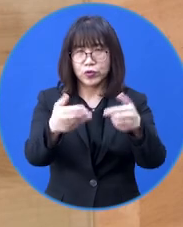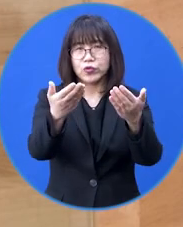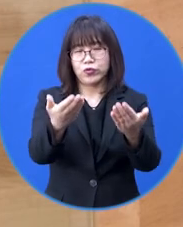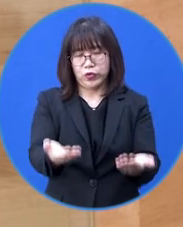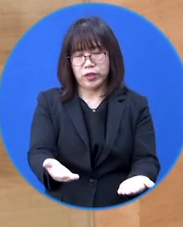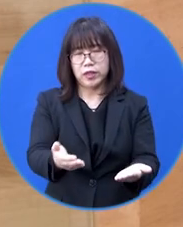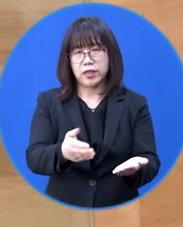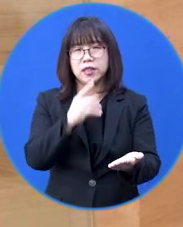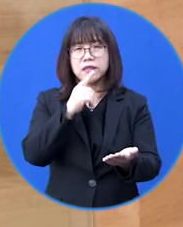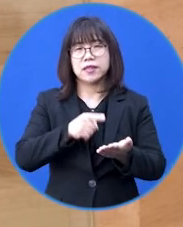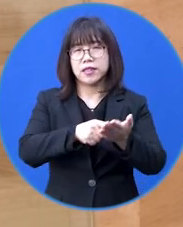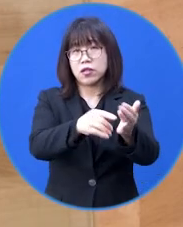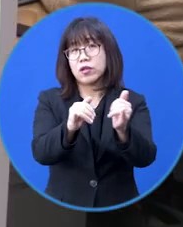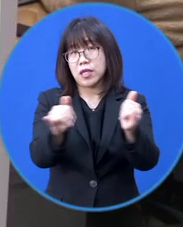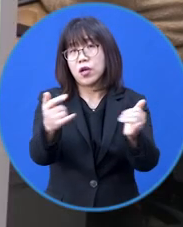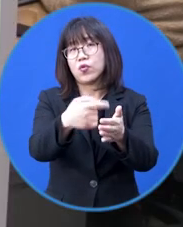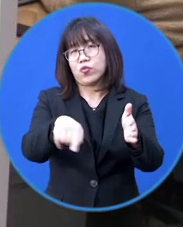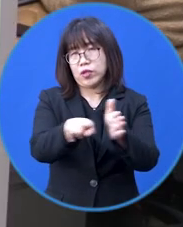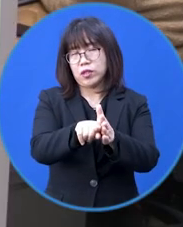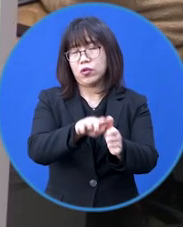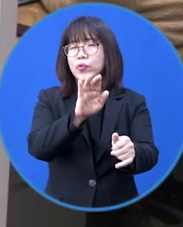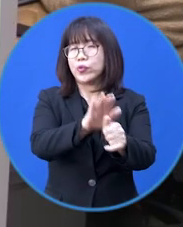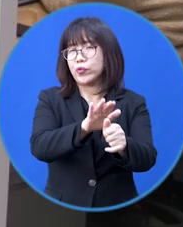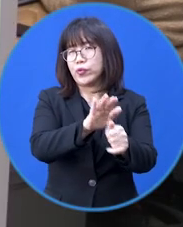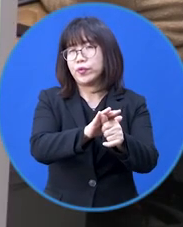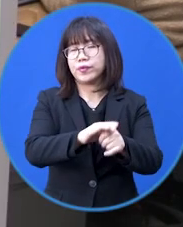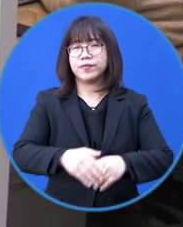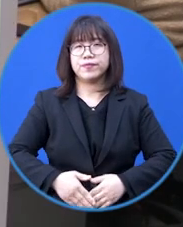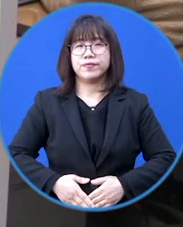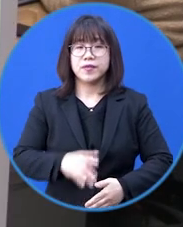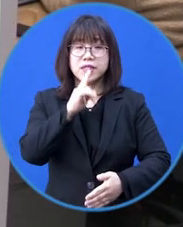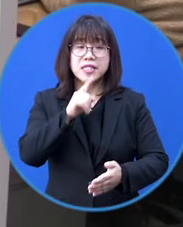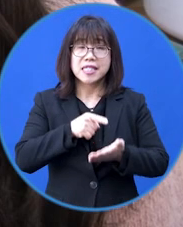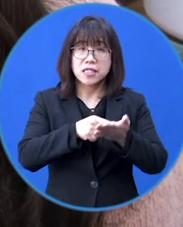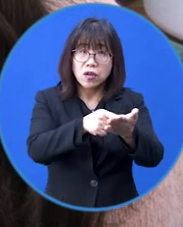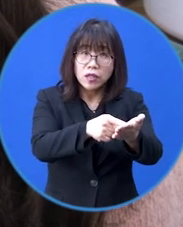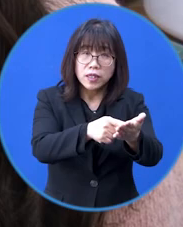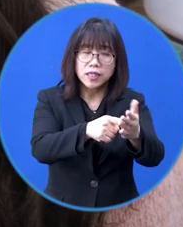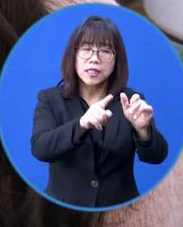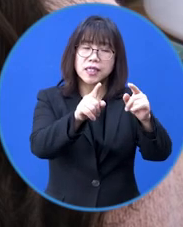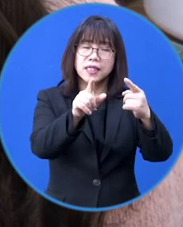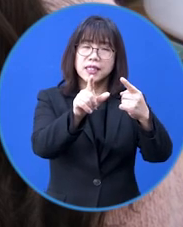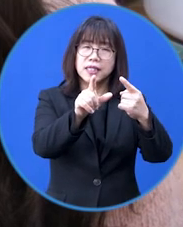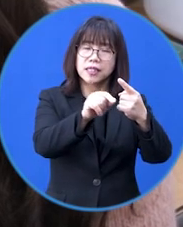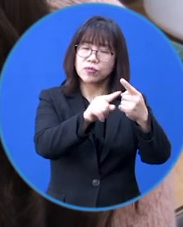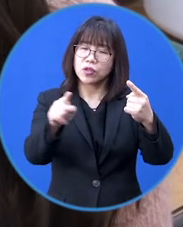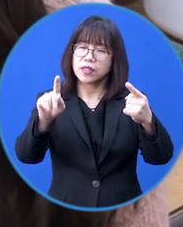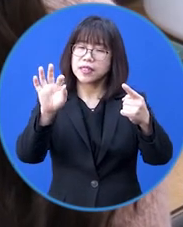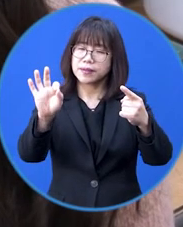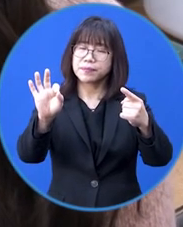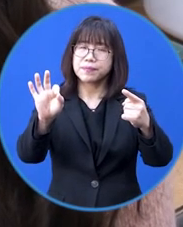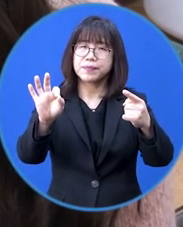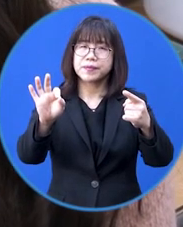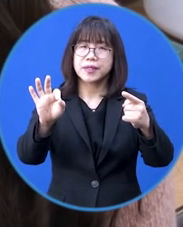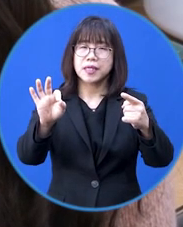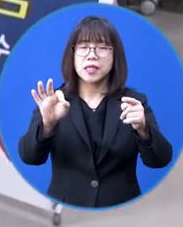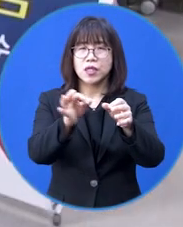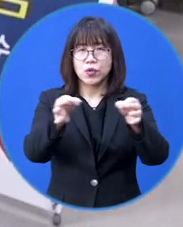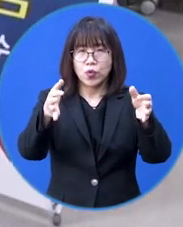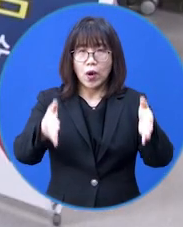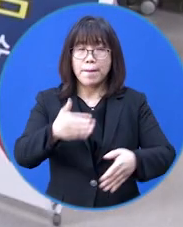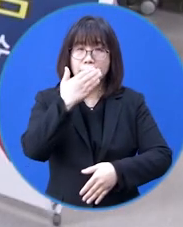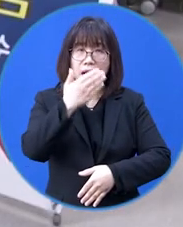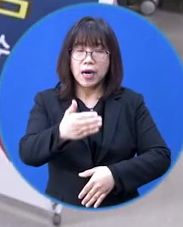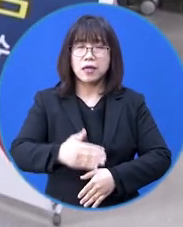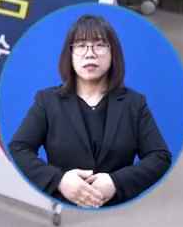대상을 선정한 후 매월 22일까지 지급할 예정입니다. 신청은 매월 1일부터 10일까지로